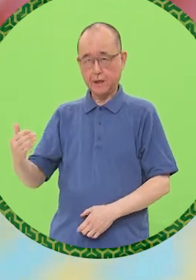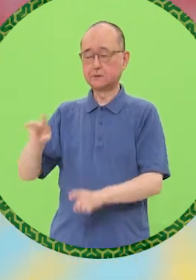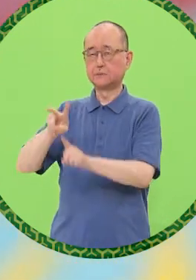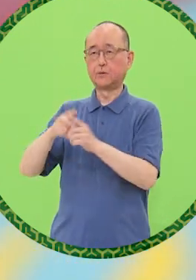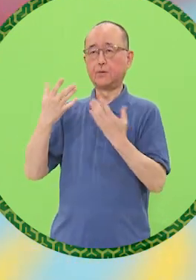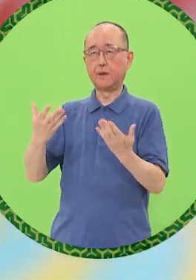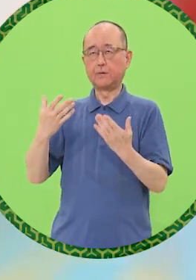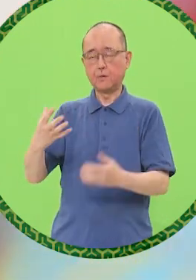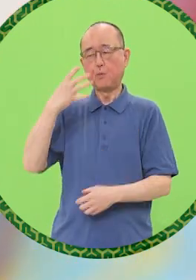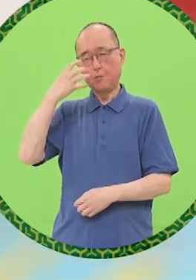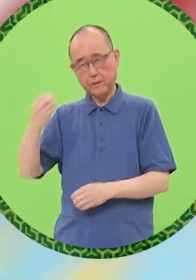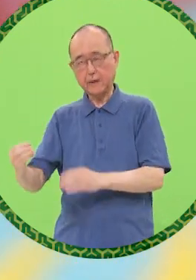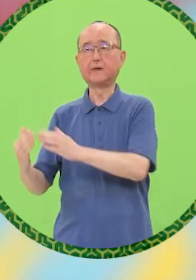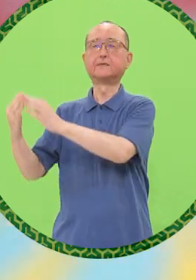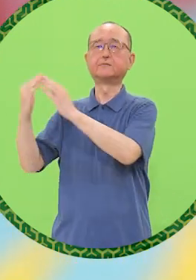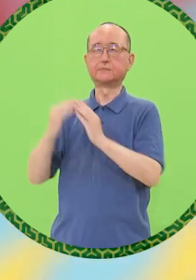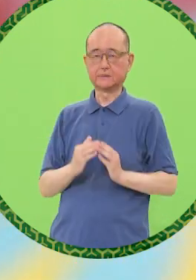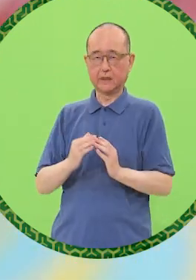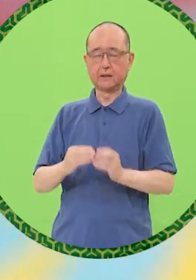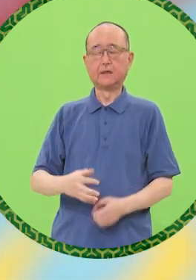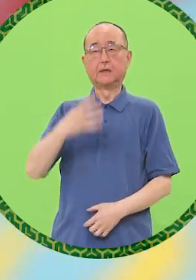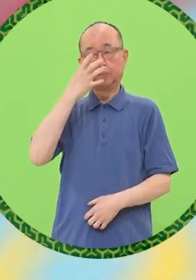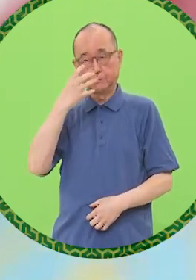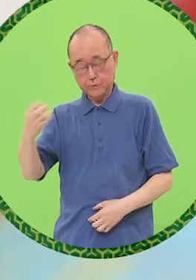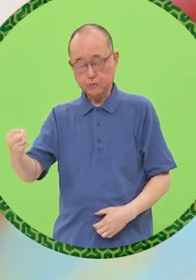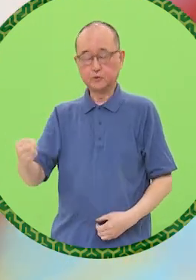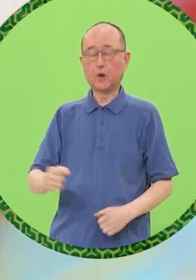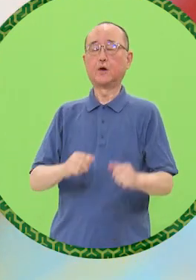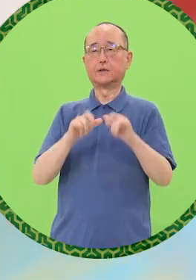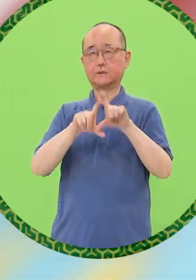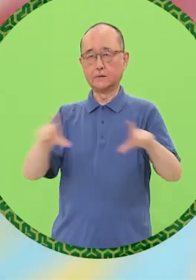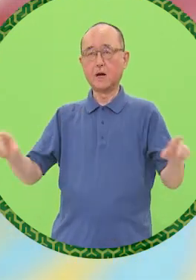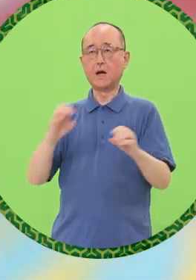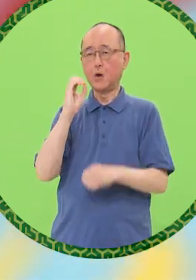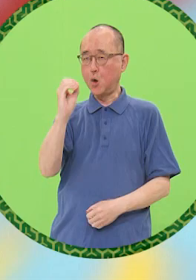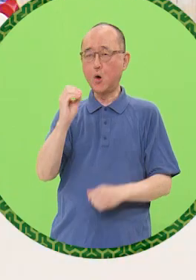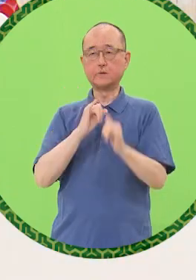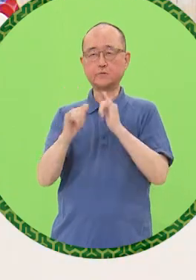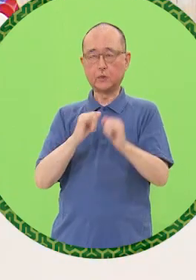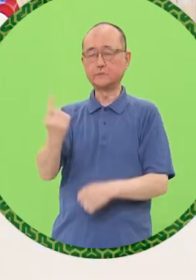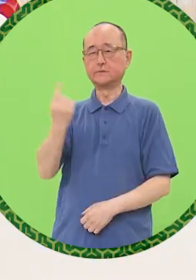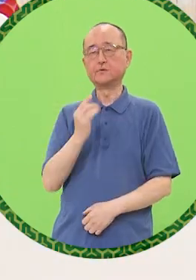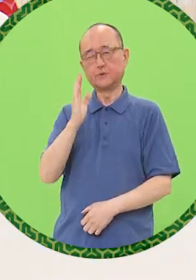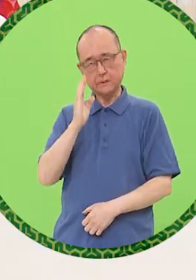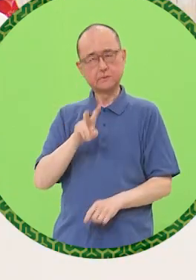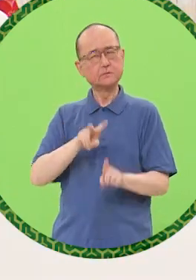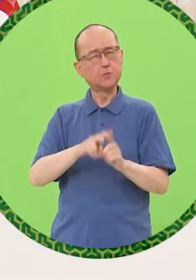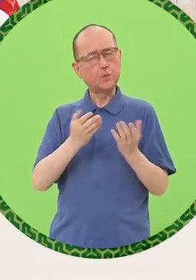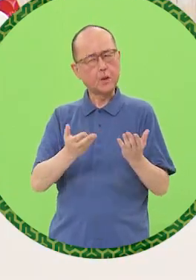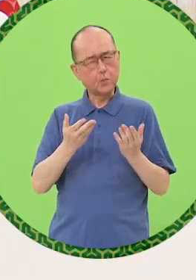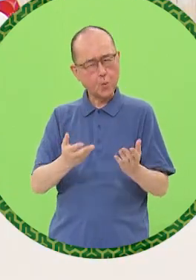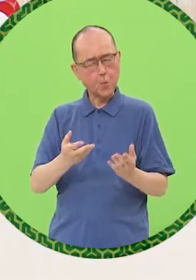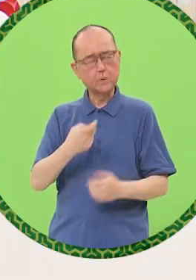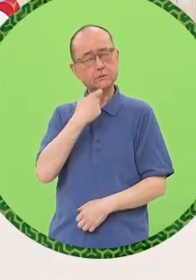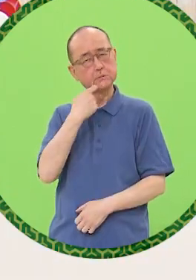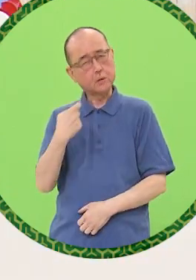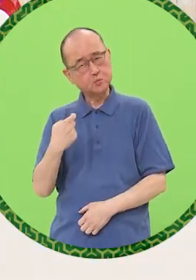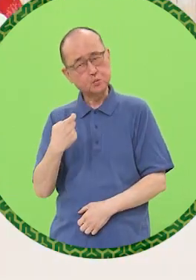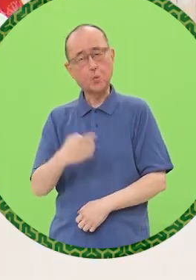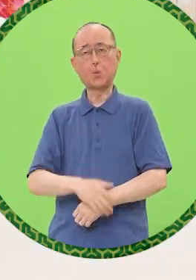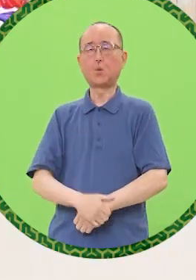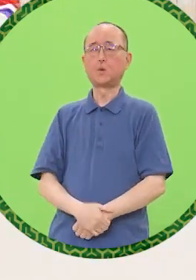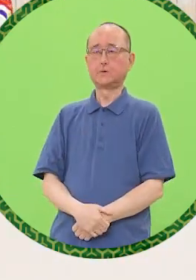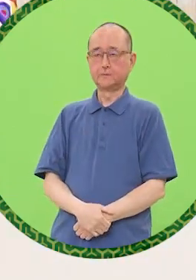学校に惚れ移住しました。魅力いっぱいの平尾町に来てください。 小学校気になる